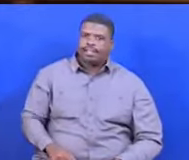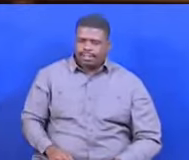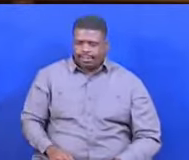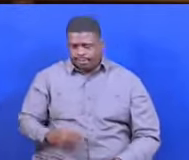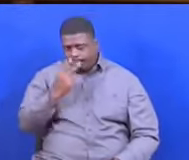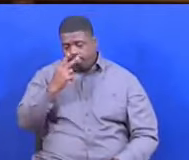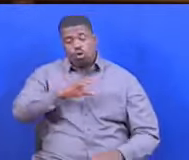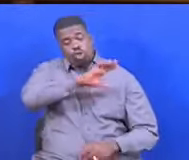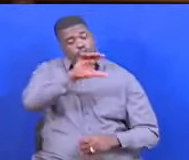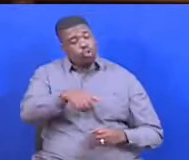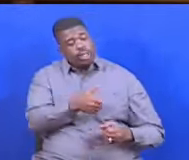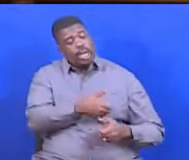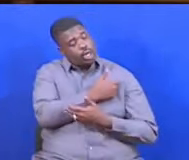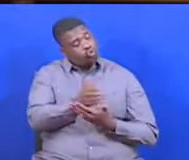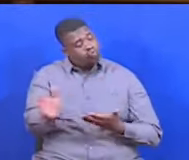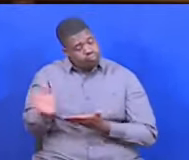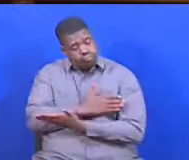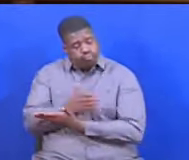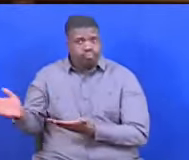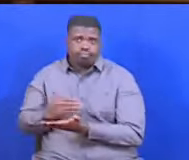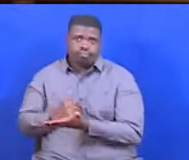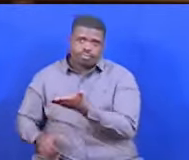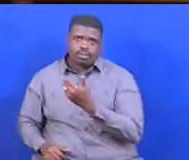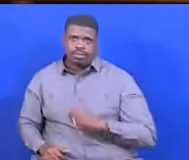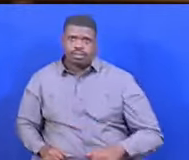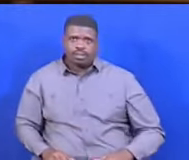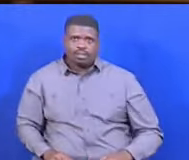Mtazikuta zote hazipo.